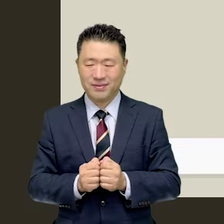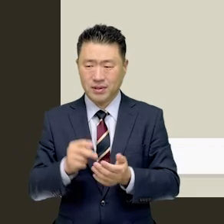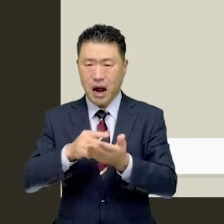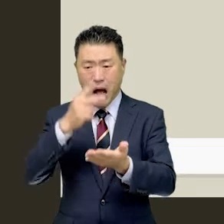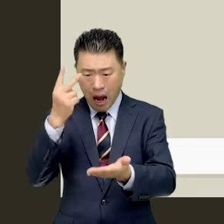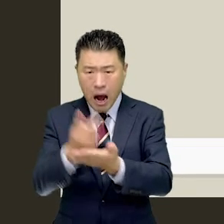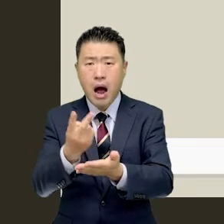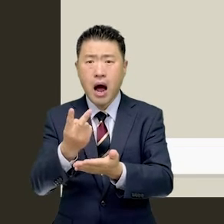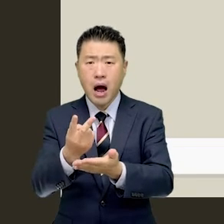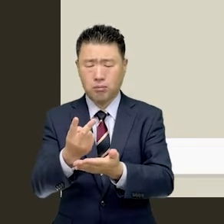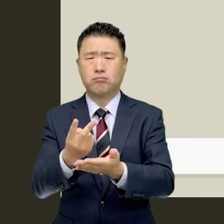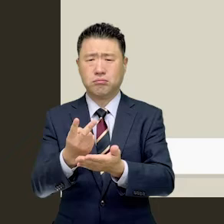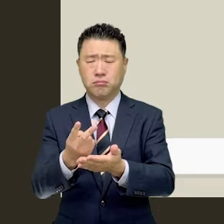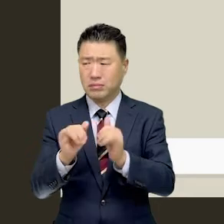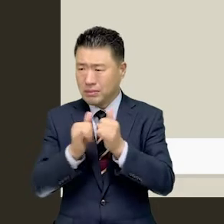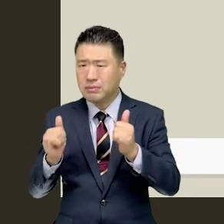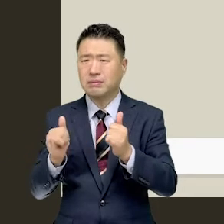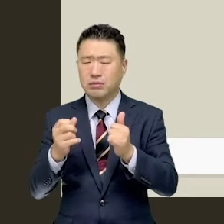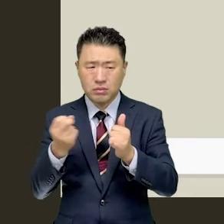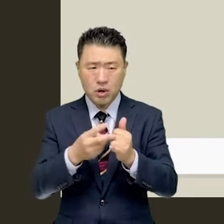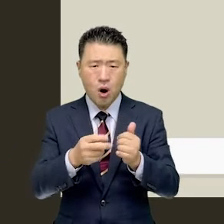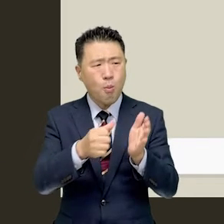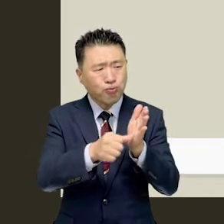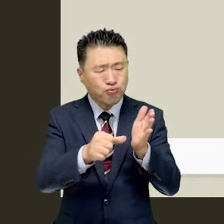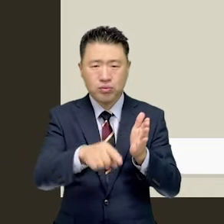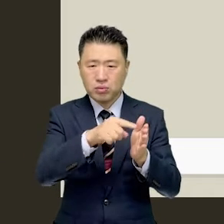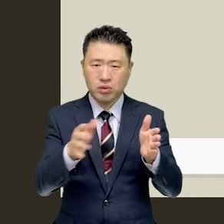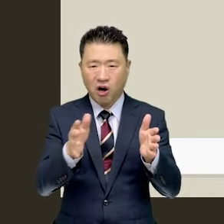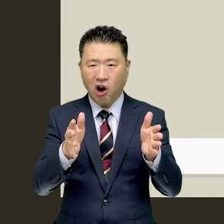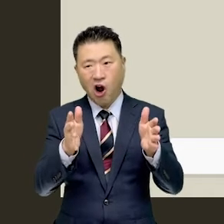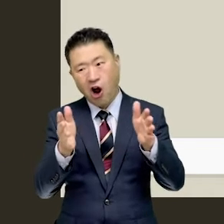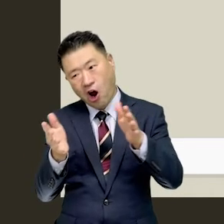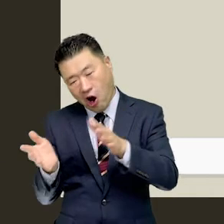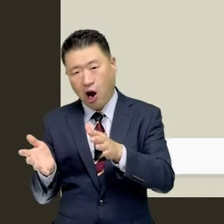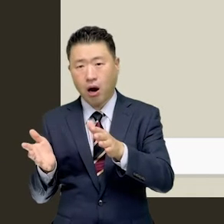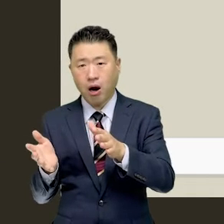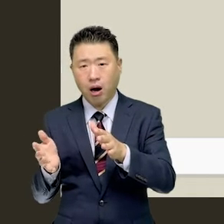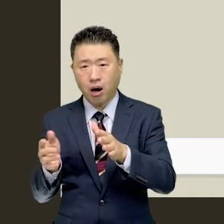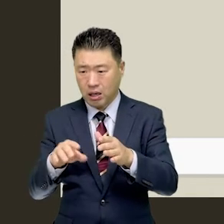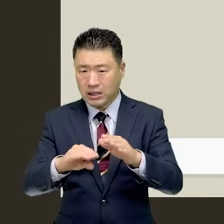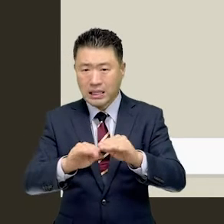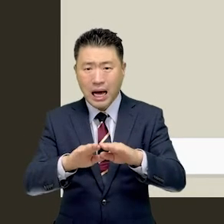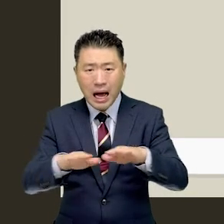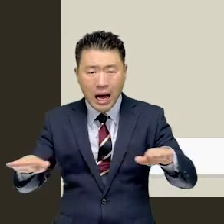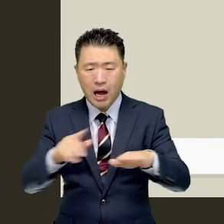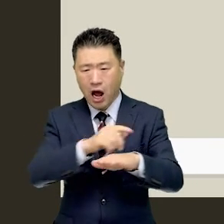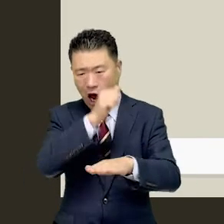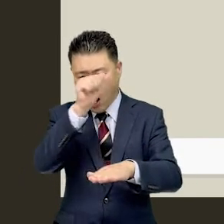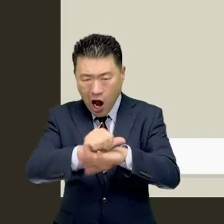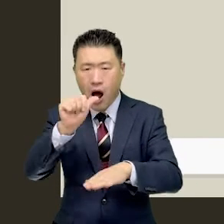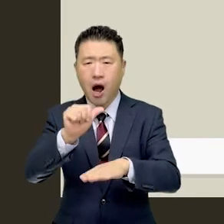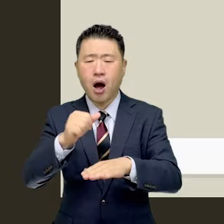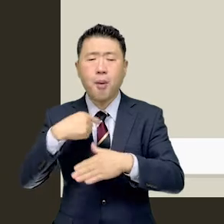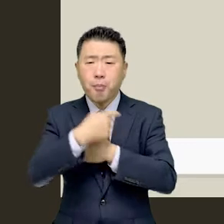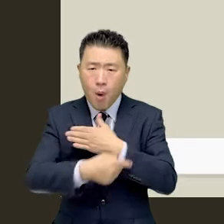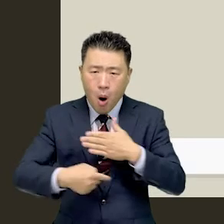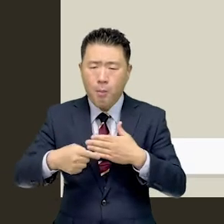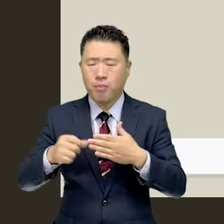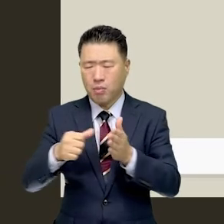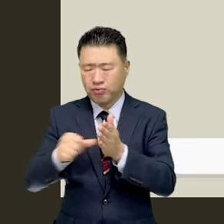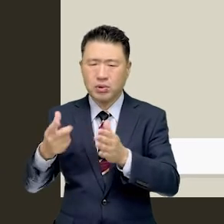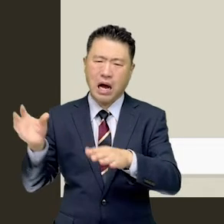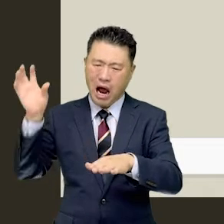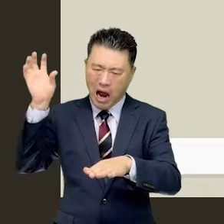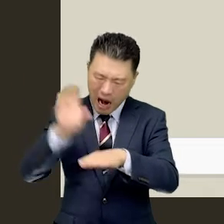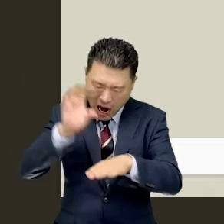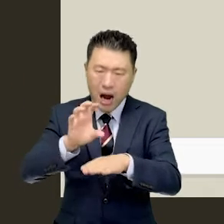넘어짐은 사람이나 물체가 균형을 잃고 한쪽으로 기울어지면서 지면이나 바닥에 몸 또는 몸체가 닿는